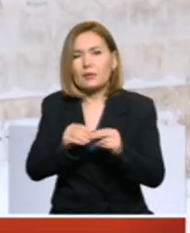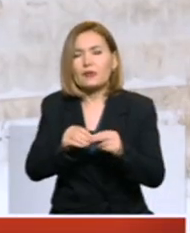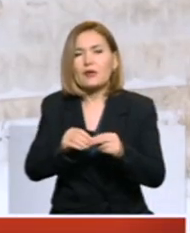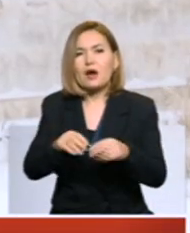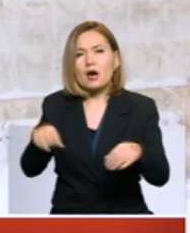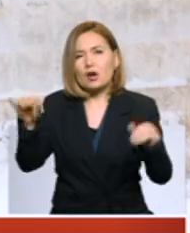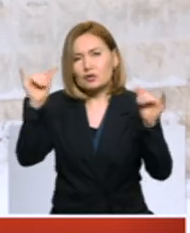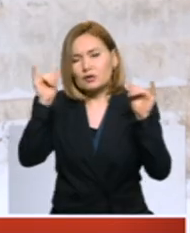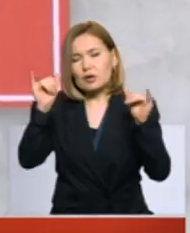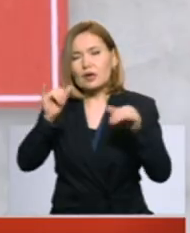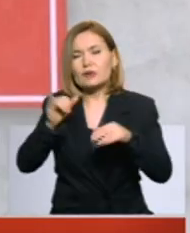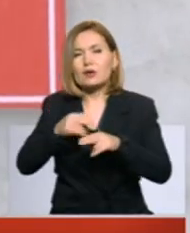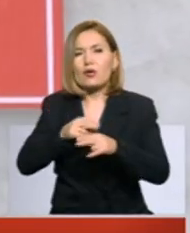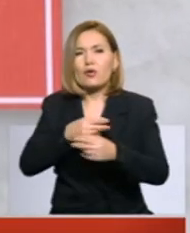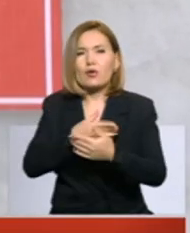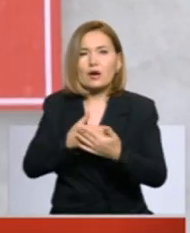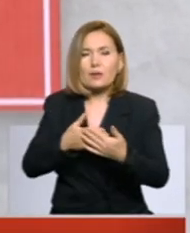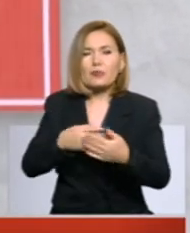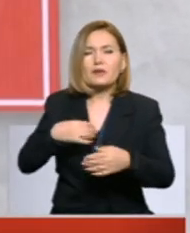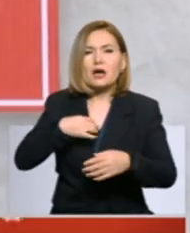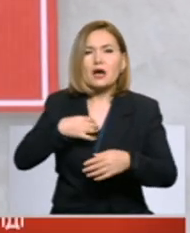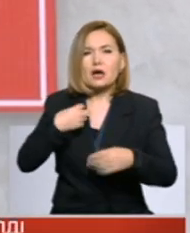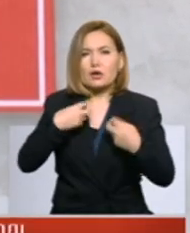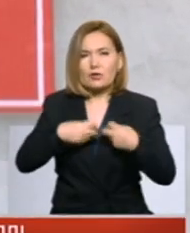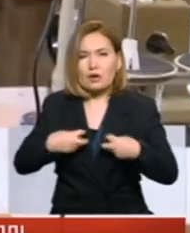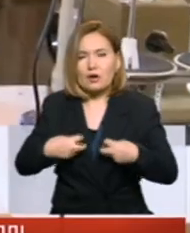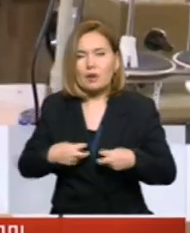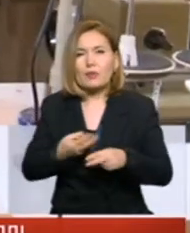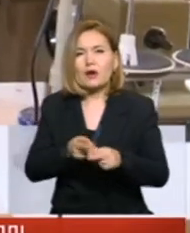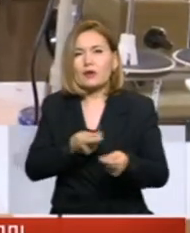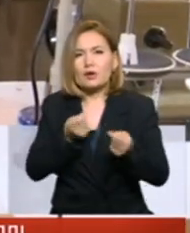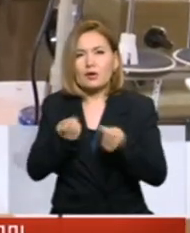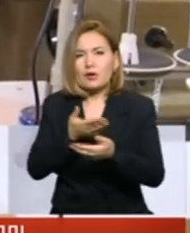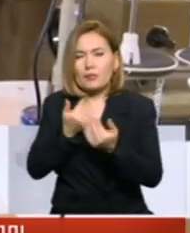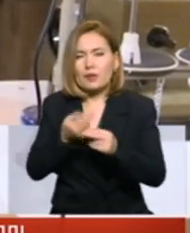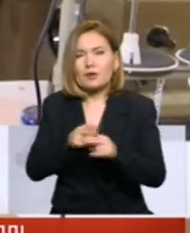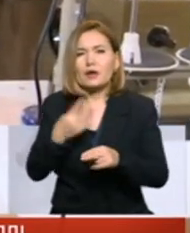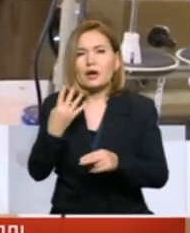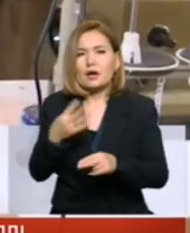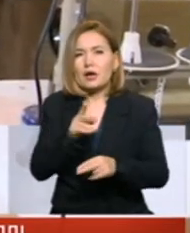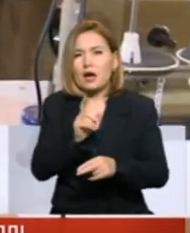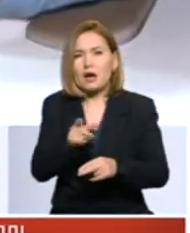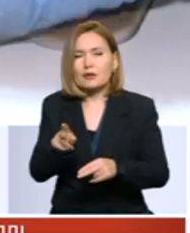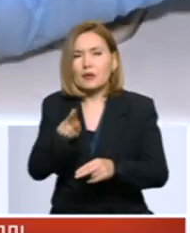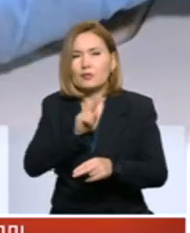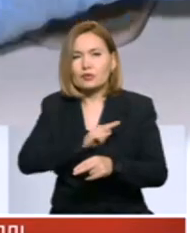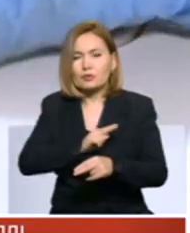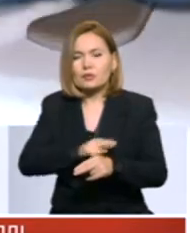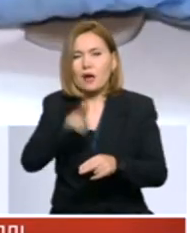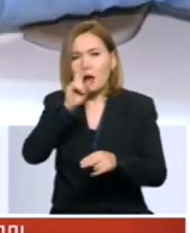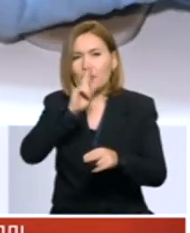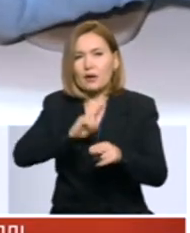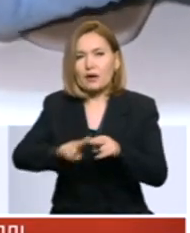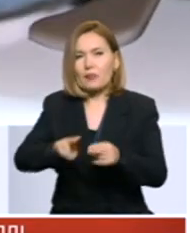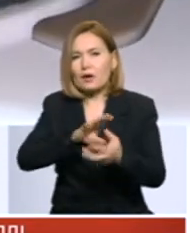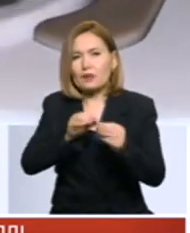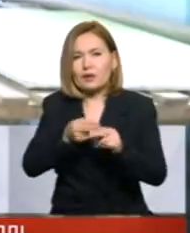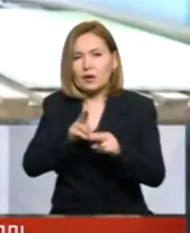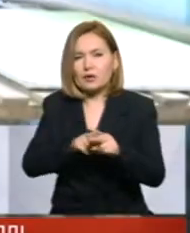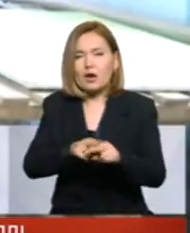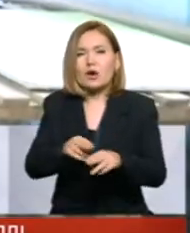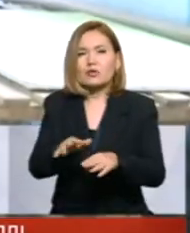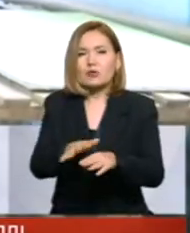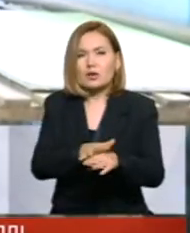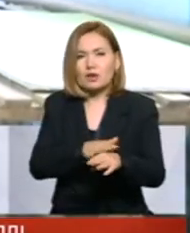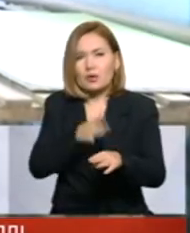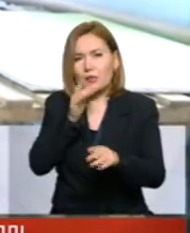мен тігін цехі да жабылды. Сөйтіп шағын шаһардағы 40 шақты адамды жұмыспен қамтып отырған жердегі жұмысшылардың бәрі жұмыссыз